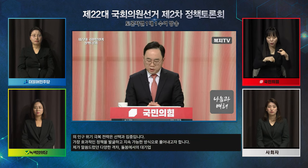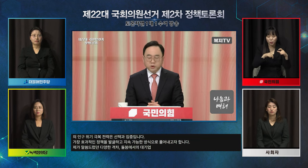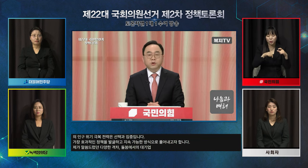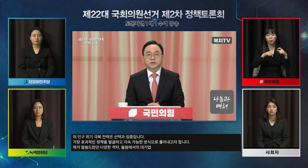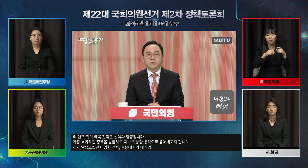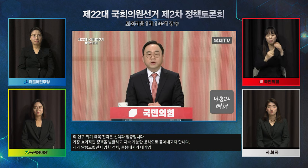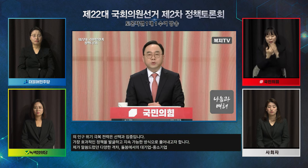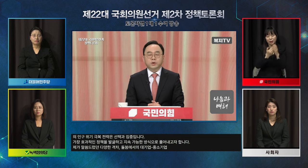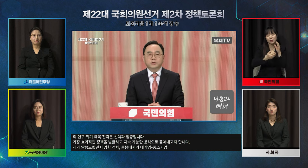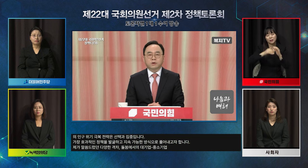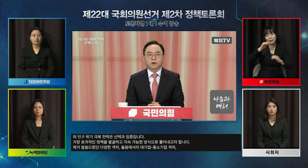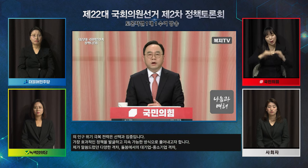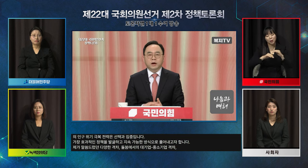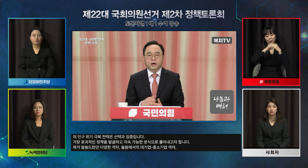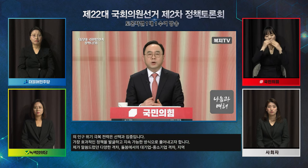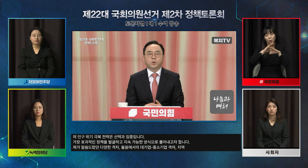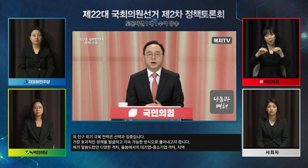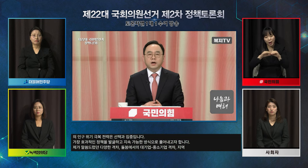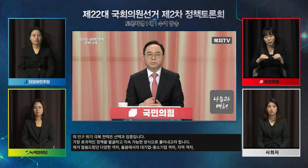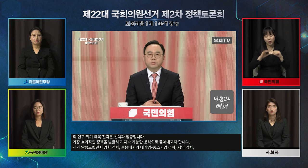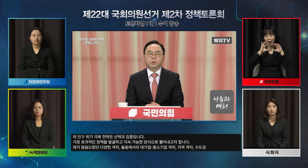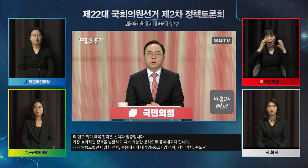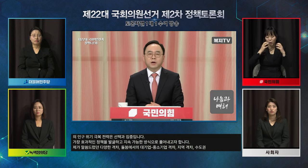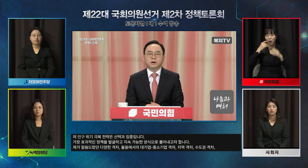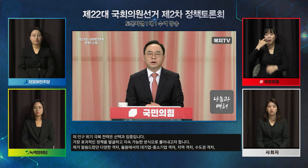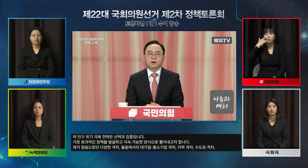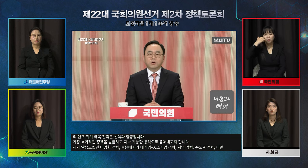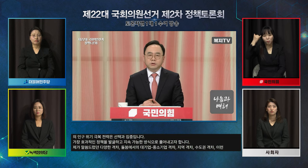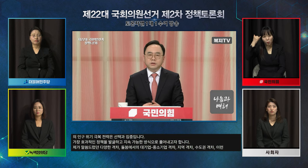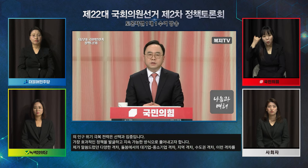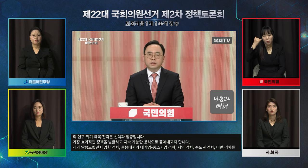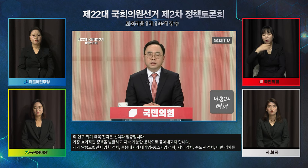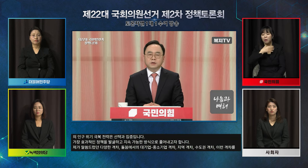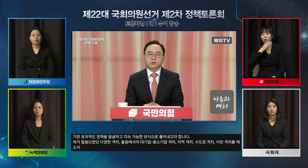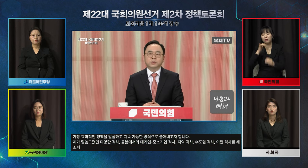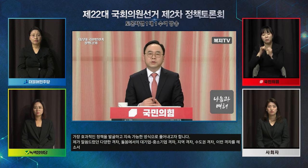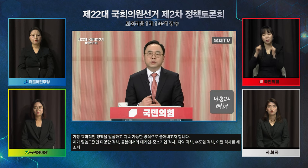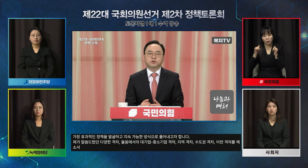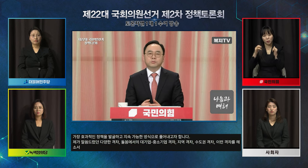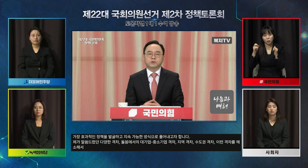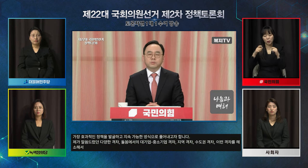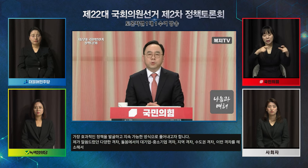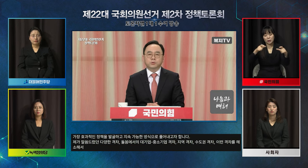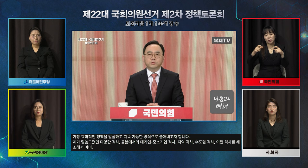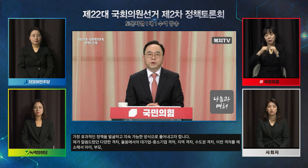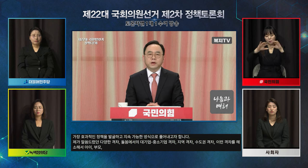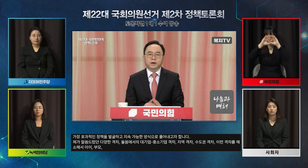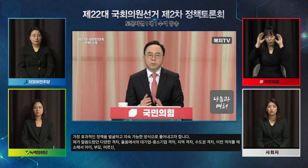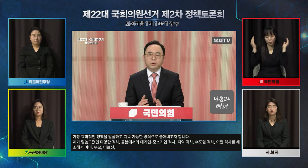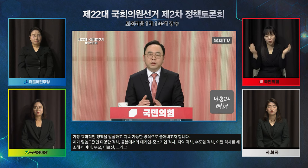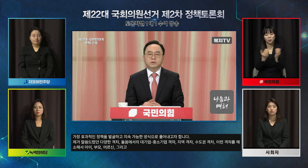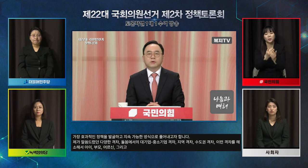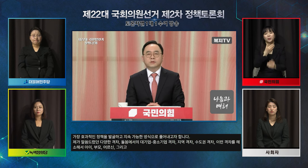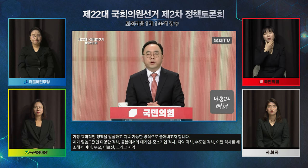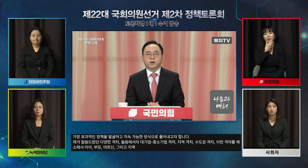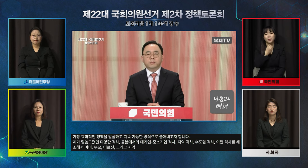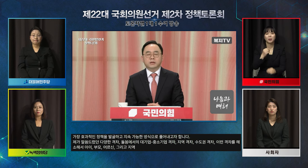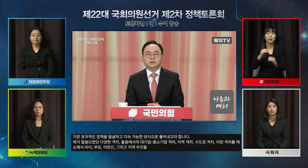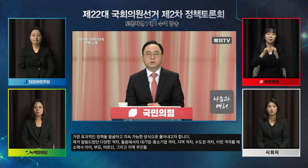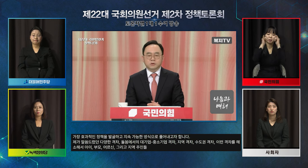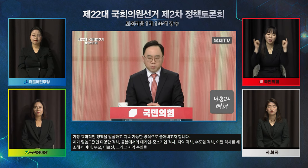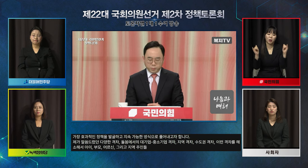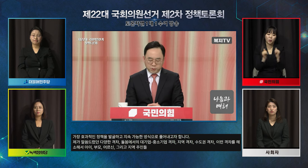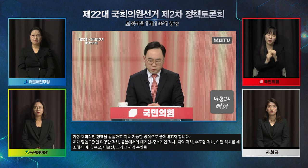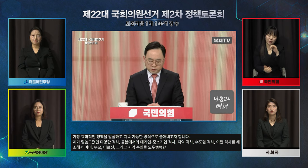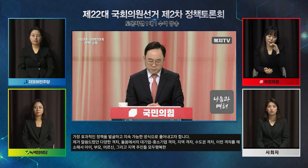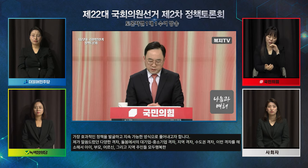이런 격차를 해소해서 아이와 부모와 어르신 그리고 지역 주민들 모두 행복한 그런 사회를